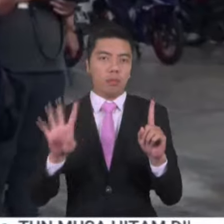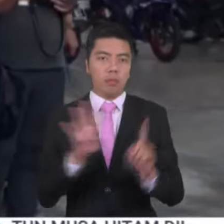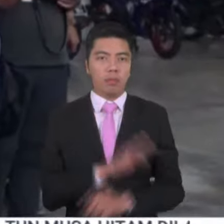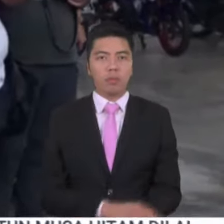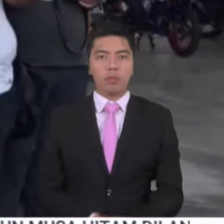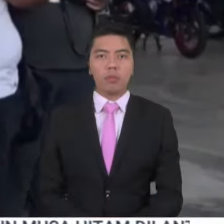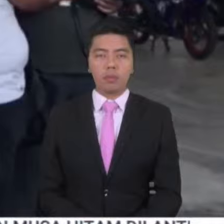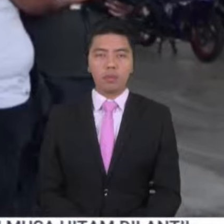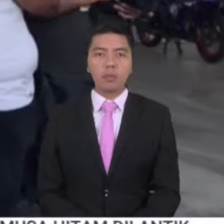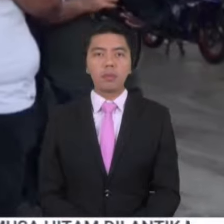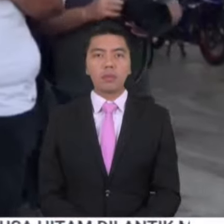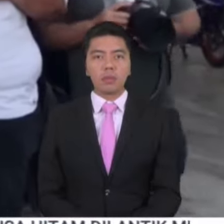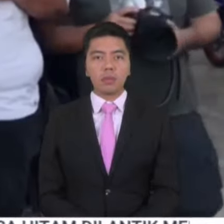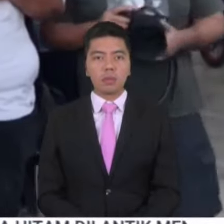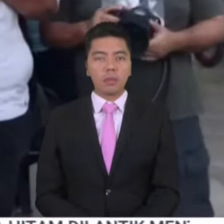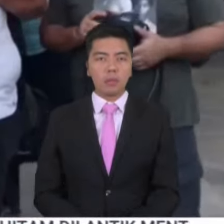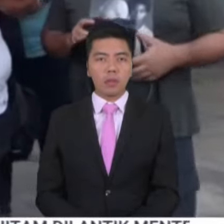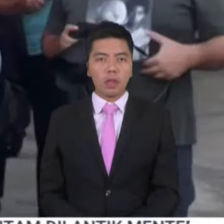1984.